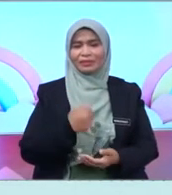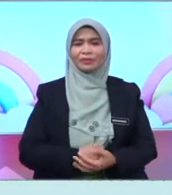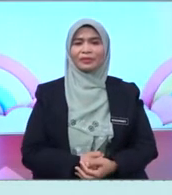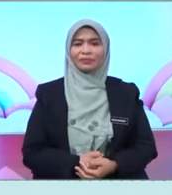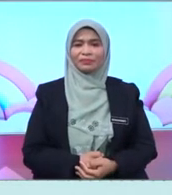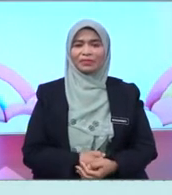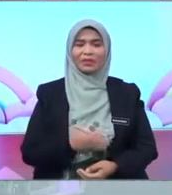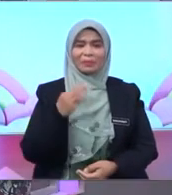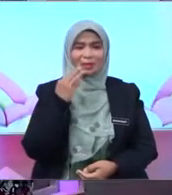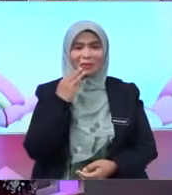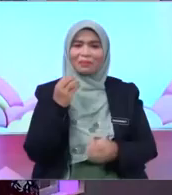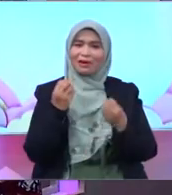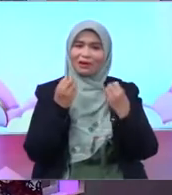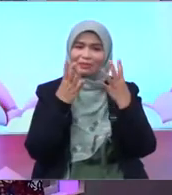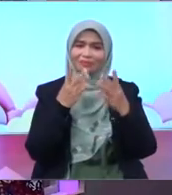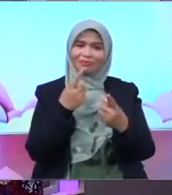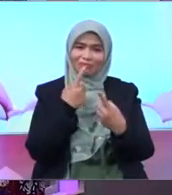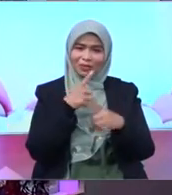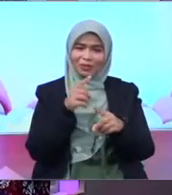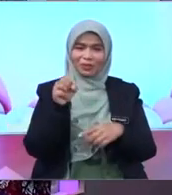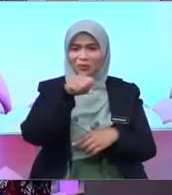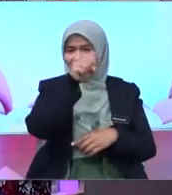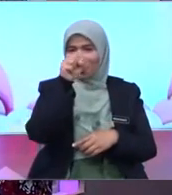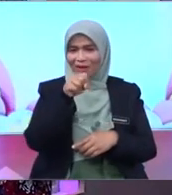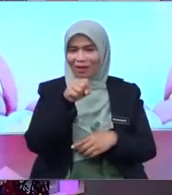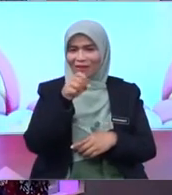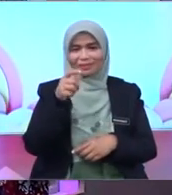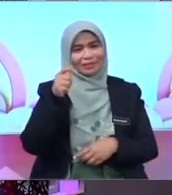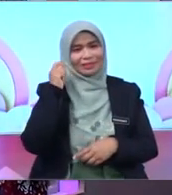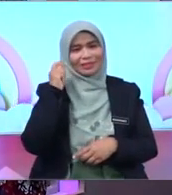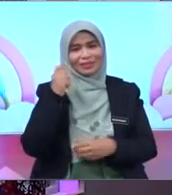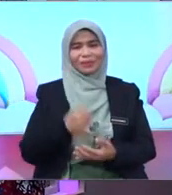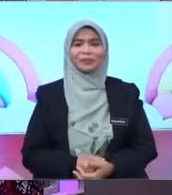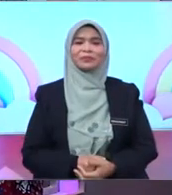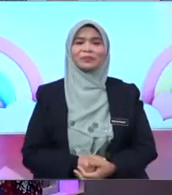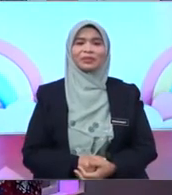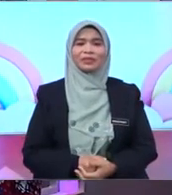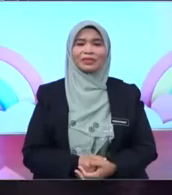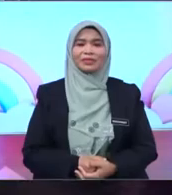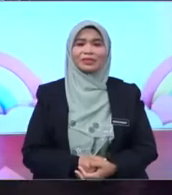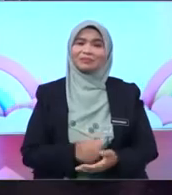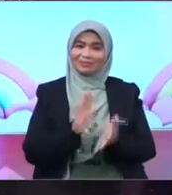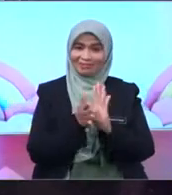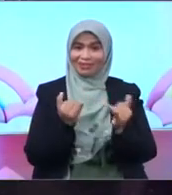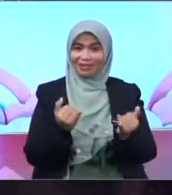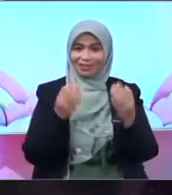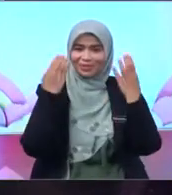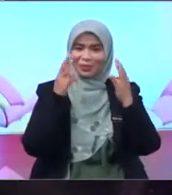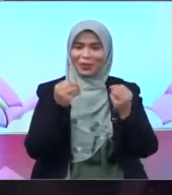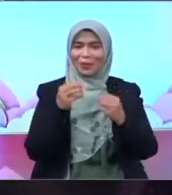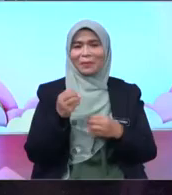Amira banyak dah jauh soal essay gila jadinya bagi Mira bintang Hah soalnya